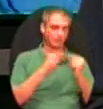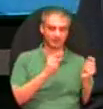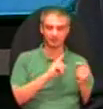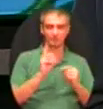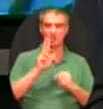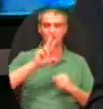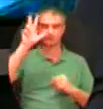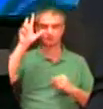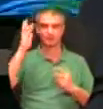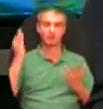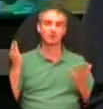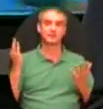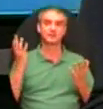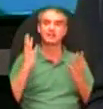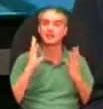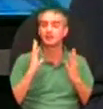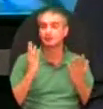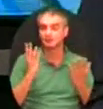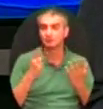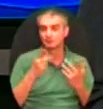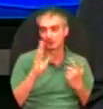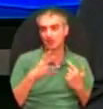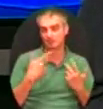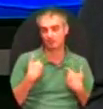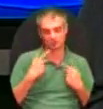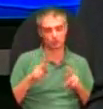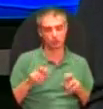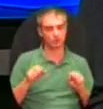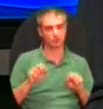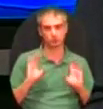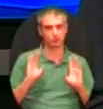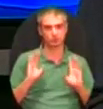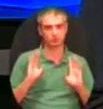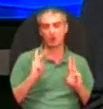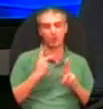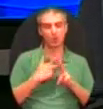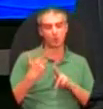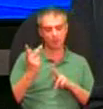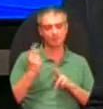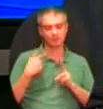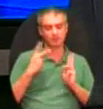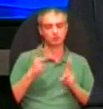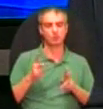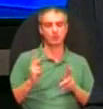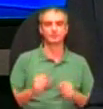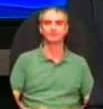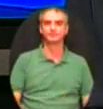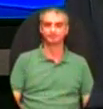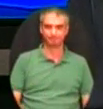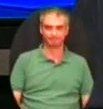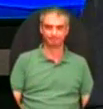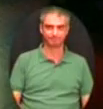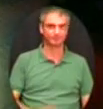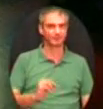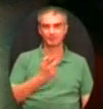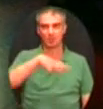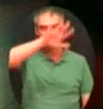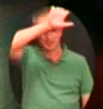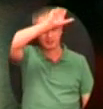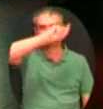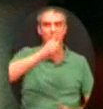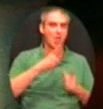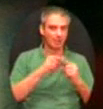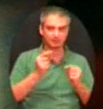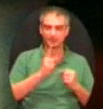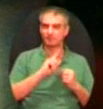ולא בצפון. במידה מסוימת זה גם בידינו, לא במידה מוחלטת, אבל במידה מסוימת זה גם בידינו. יניר, אם לא איראן ולא